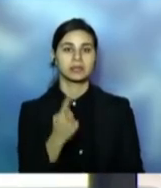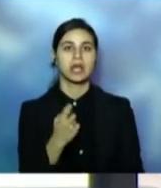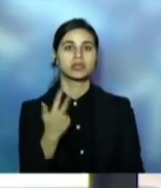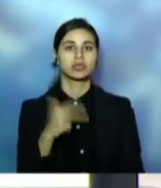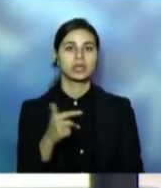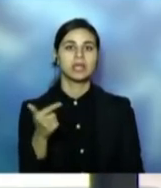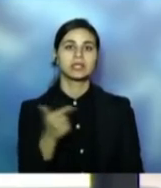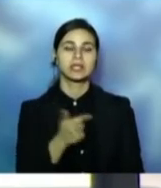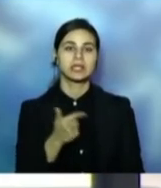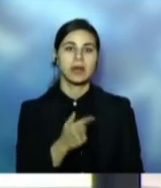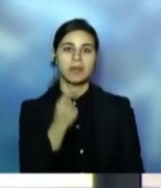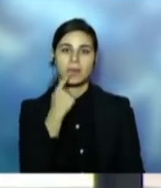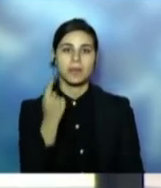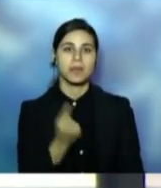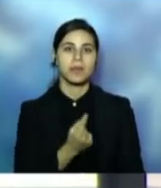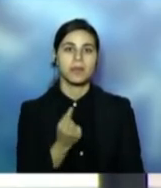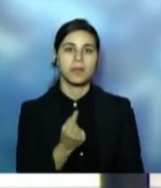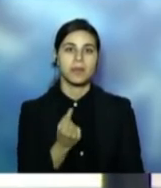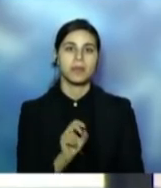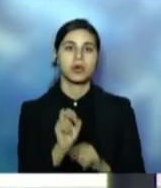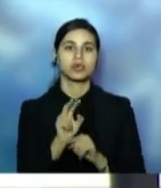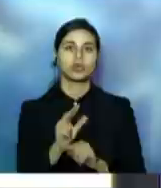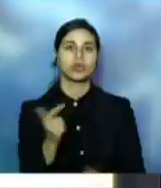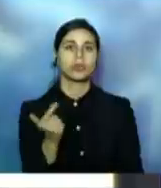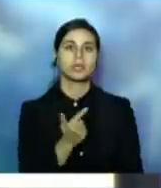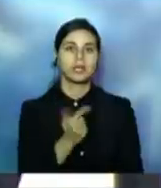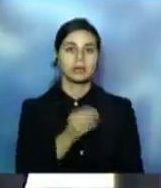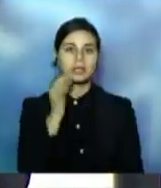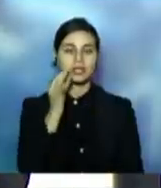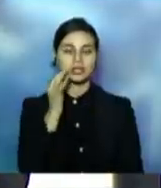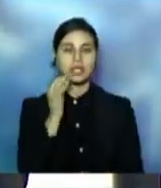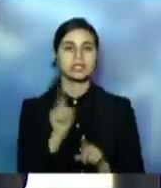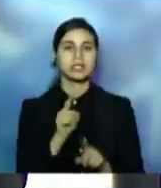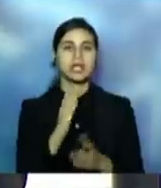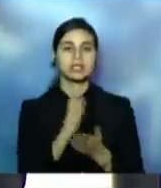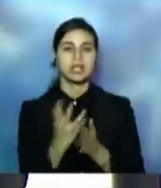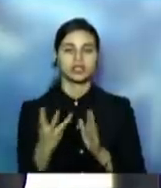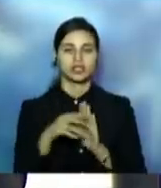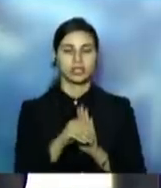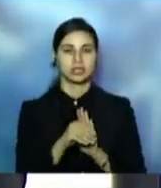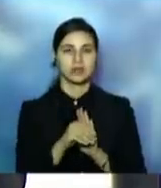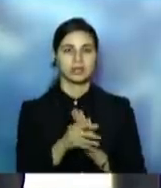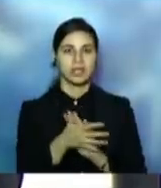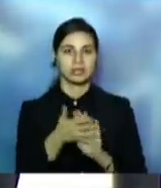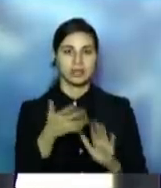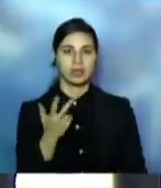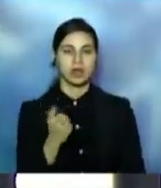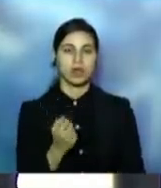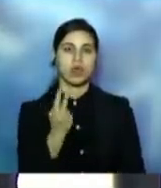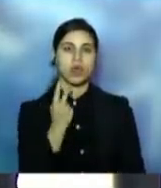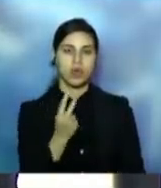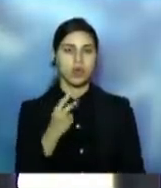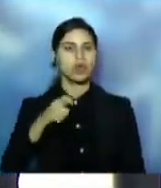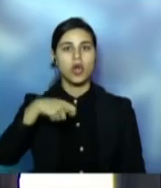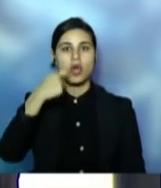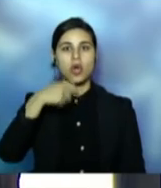120 გრამი მარწყვი, 12 გრამ ნახშირწყალს, რაც შეიცავს. გასაგებია ხომ, ორი